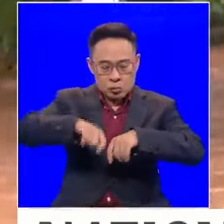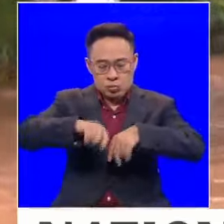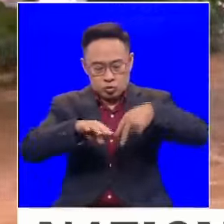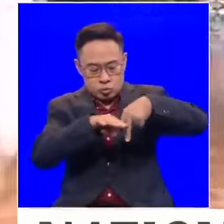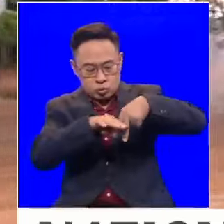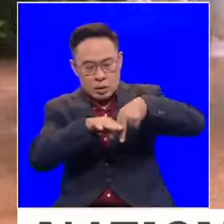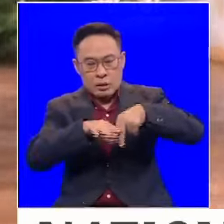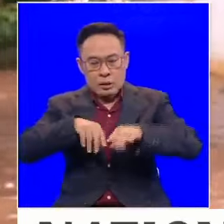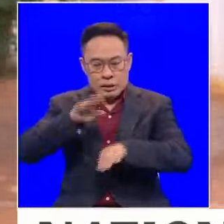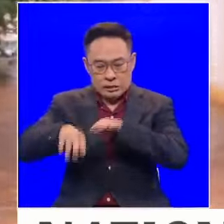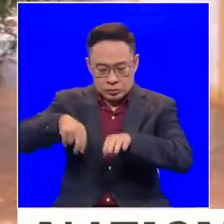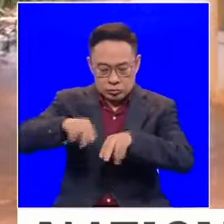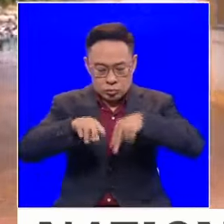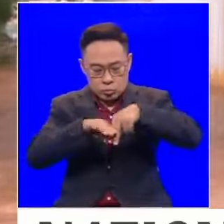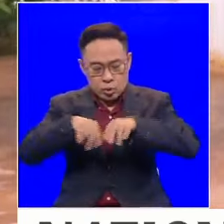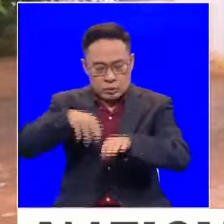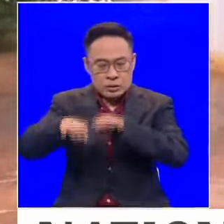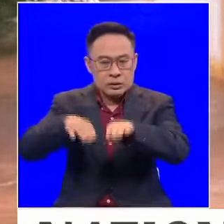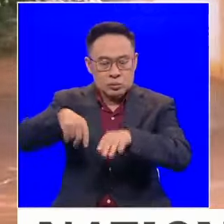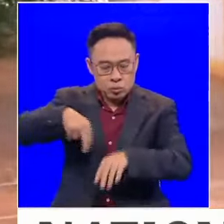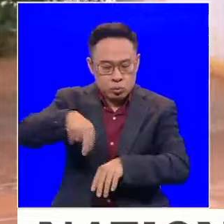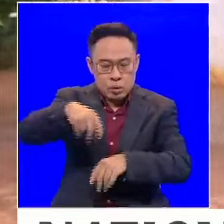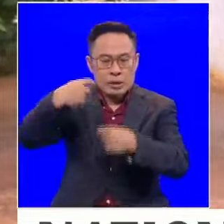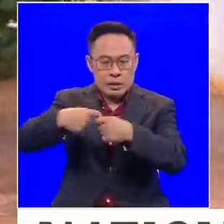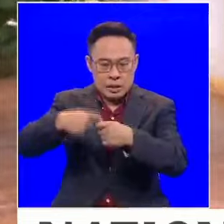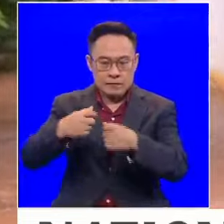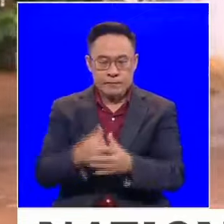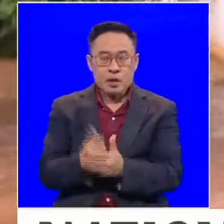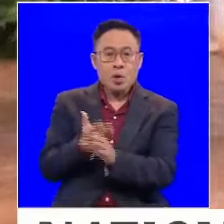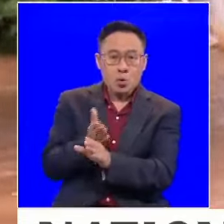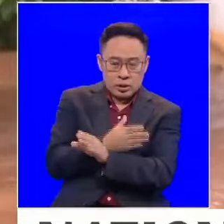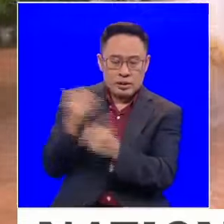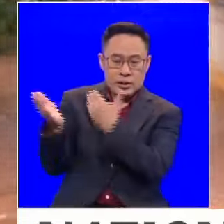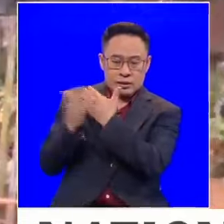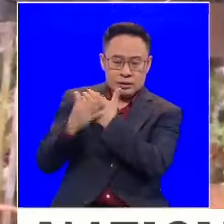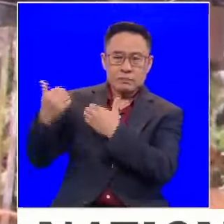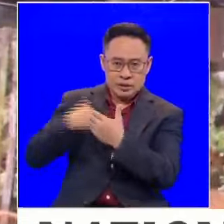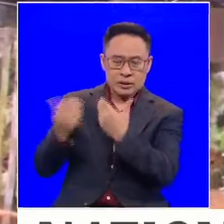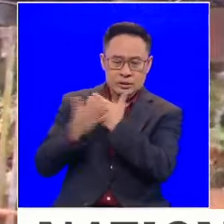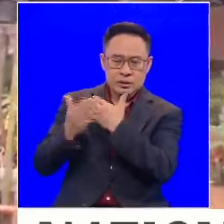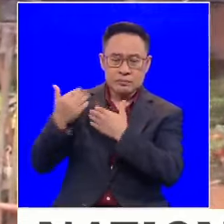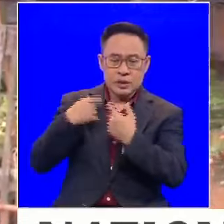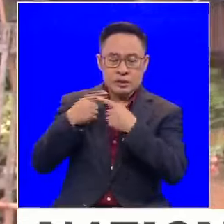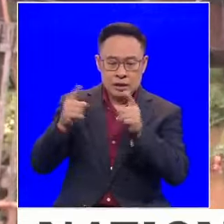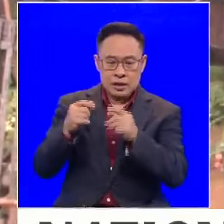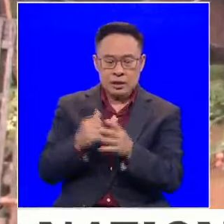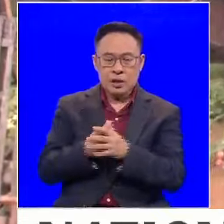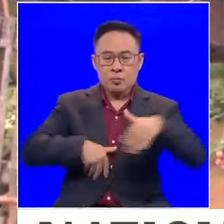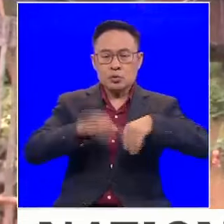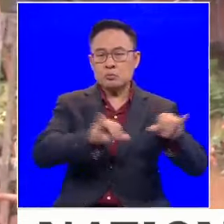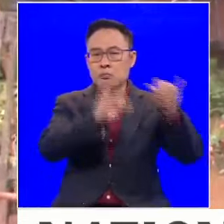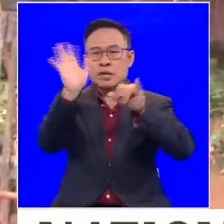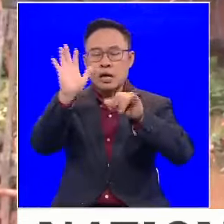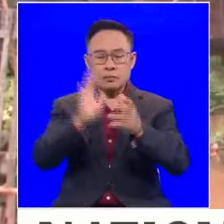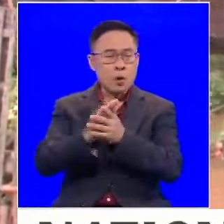การแจ้งเตือนจากคนในชุมชนจากหน่วยงานนะคะแต่เขาก็มองว่าไม่ได้มีการอพยพออกจากพื้นที่เพราะไม่